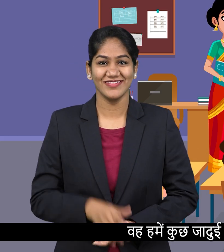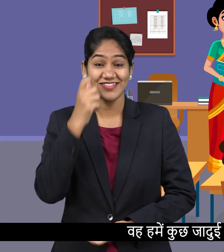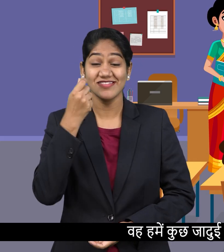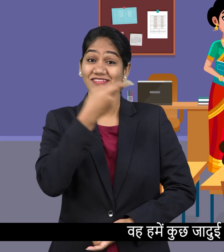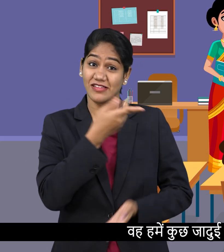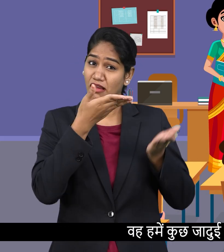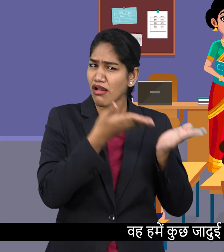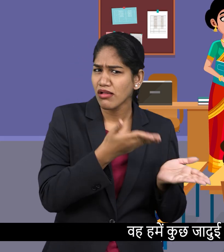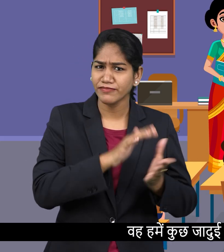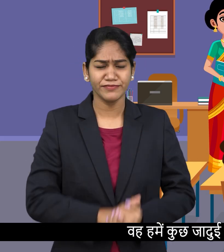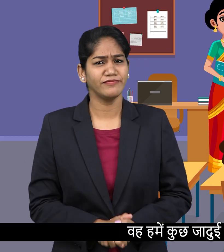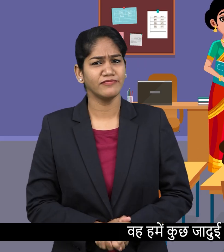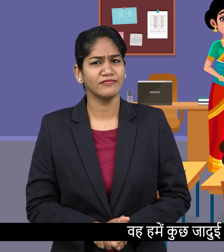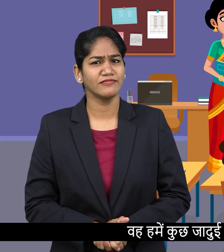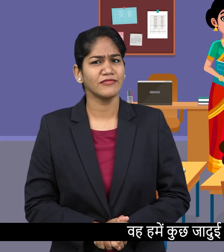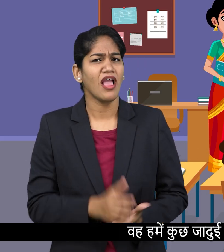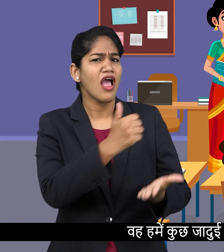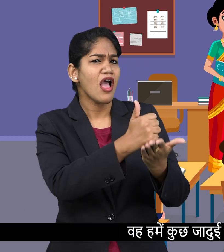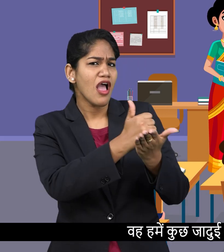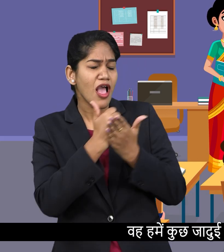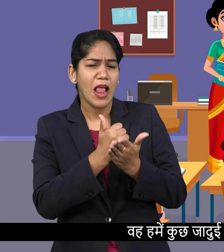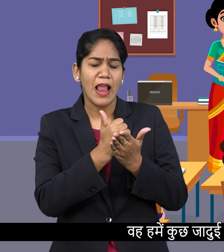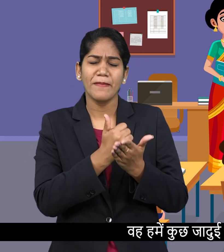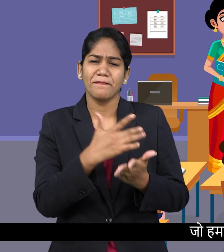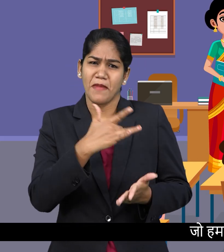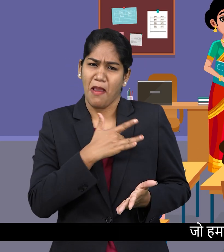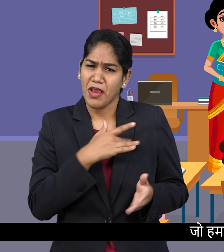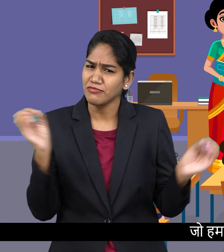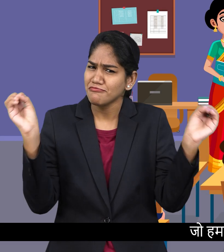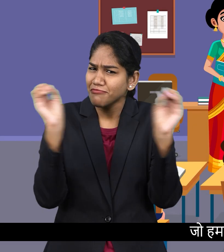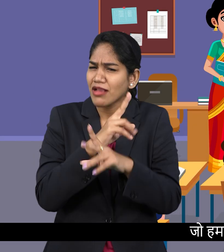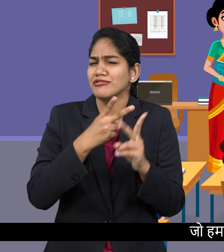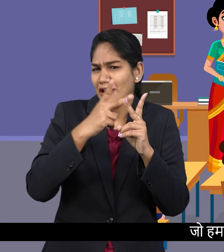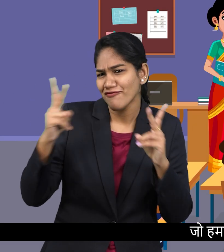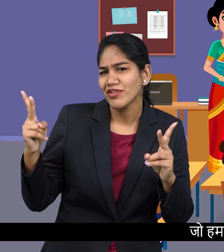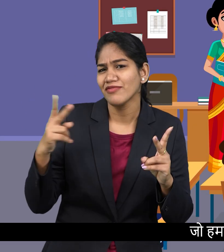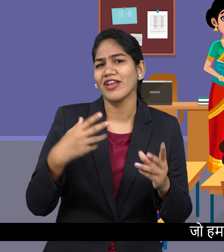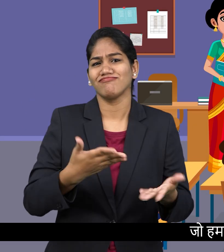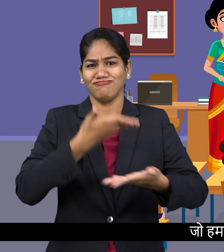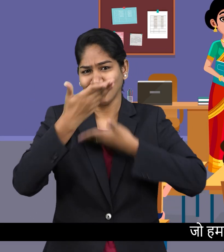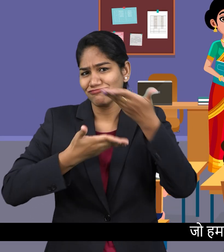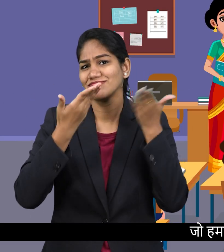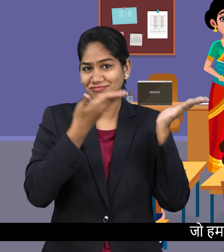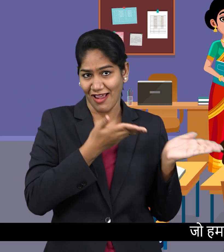वे हमें कुछ जादुई आदतें सीखने में मदद करने आए हैं जो हमारे शरीर को चमकदार,